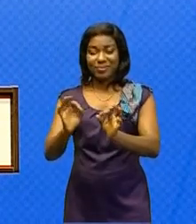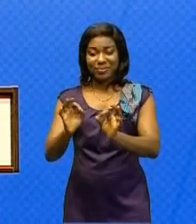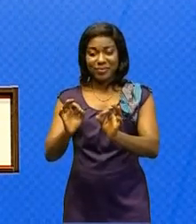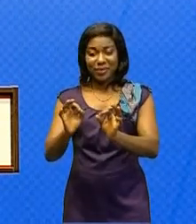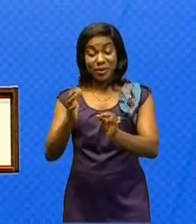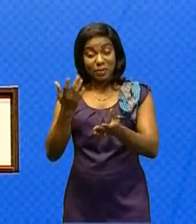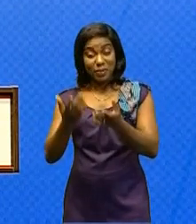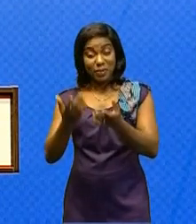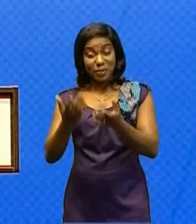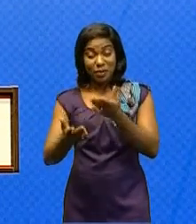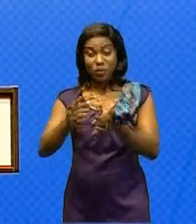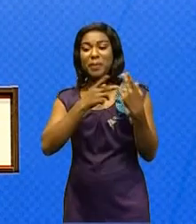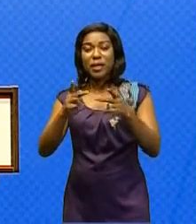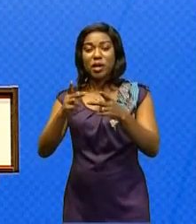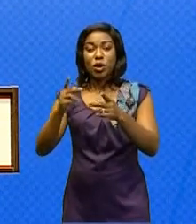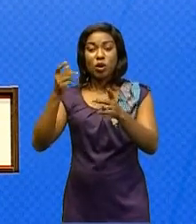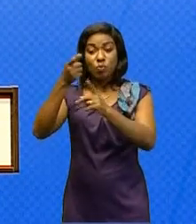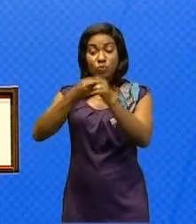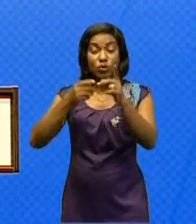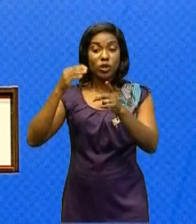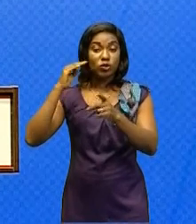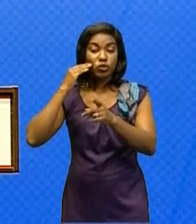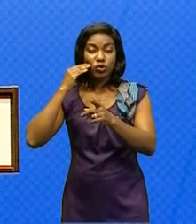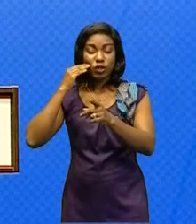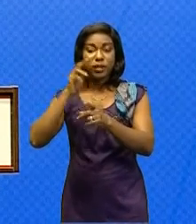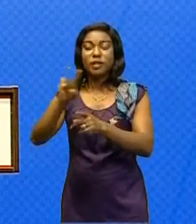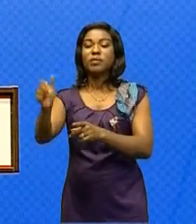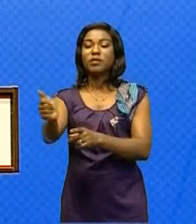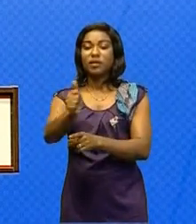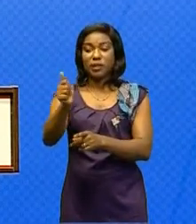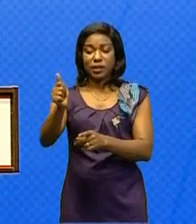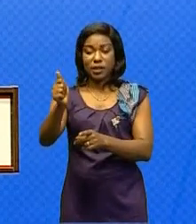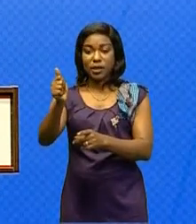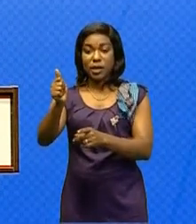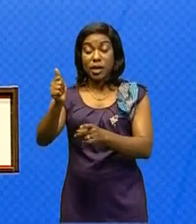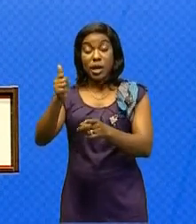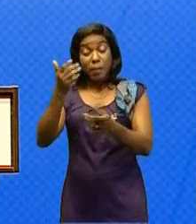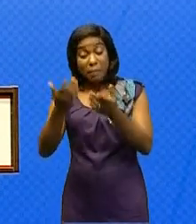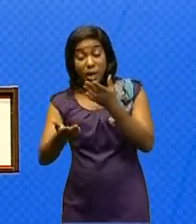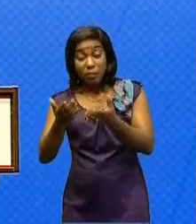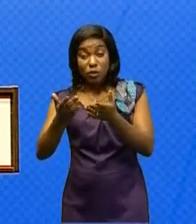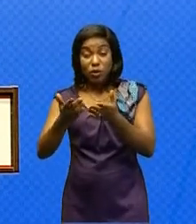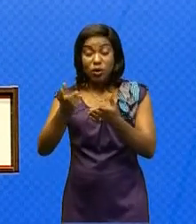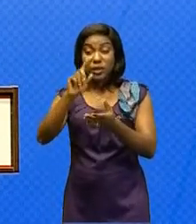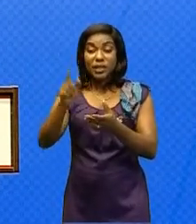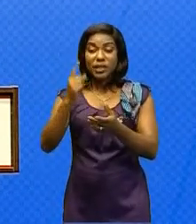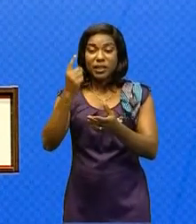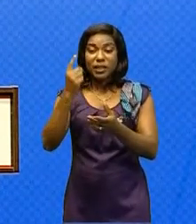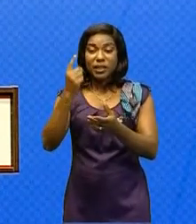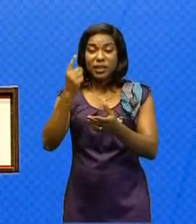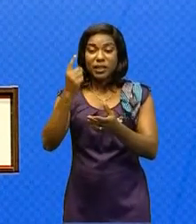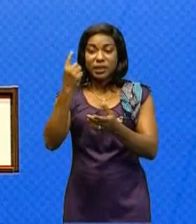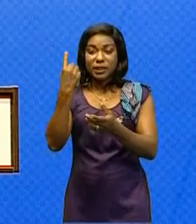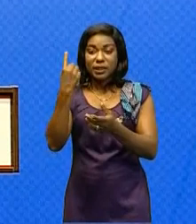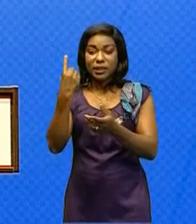parallèle, durant le mois de juillet 2021. Comparativement au 31 décembre 2020, la monnaie nationale